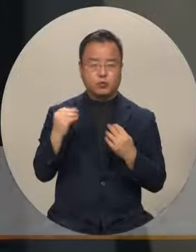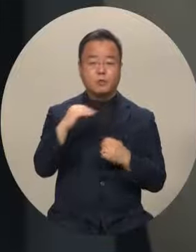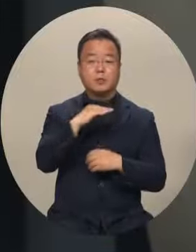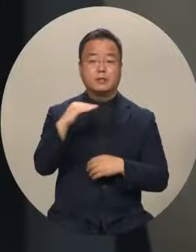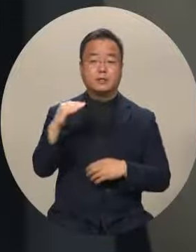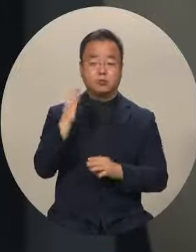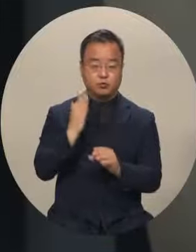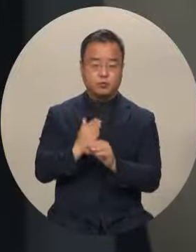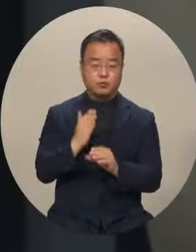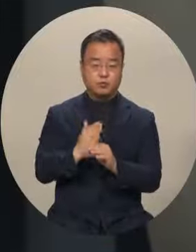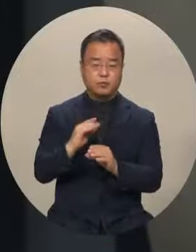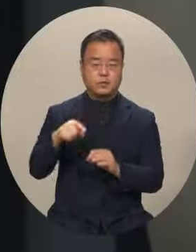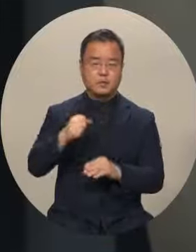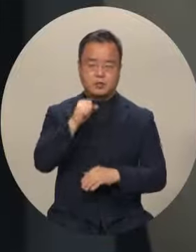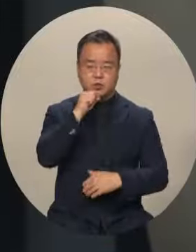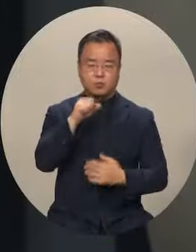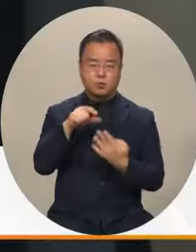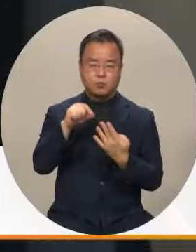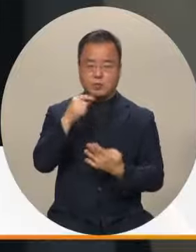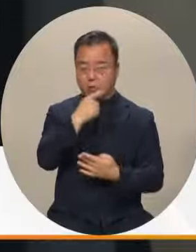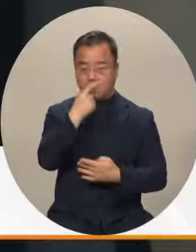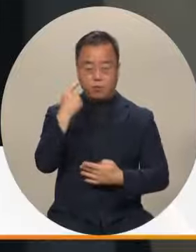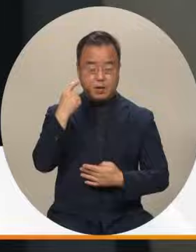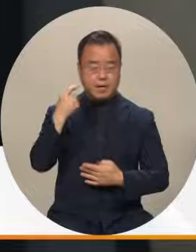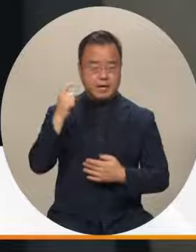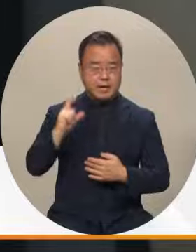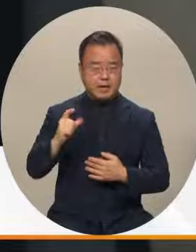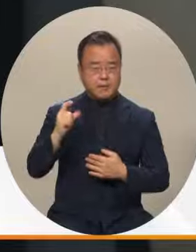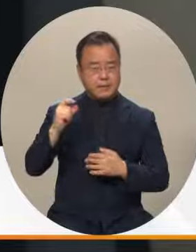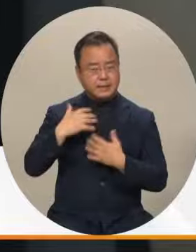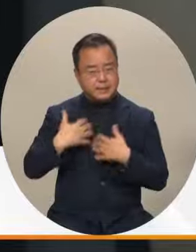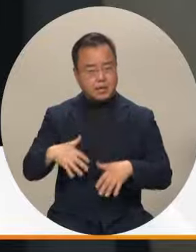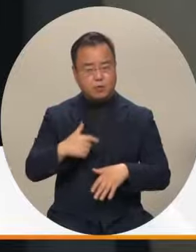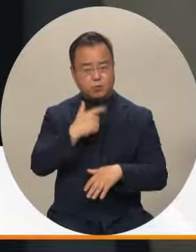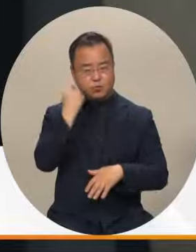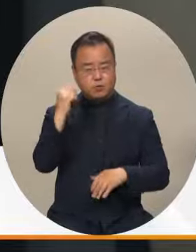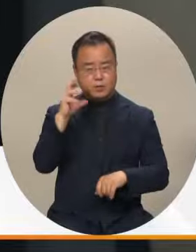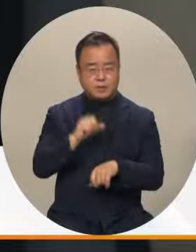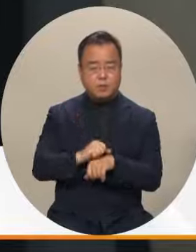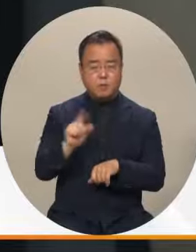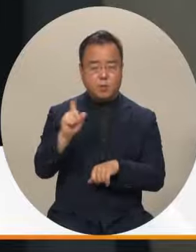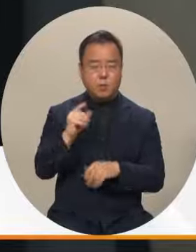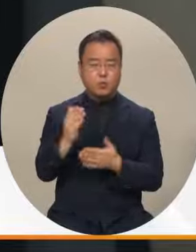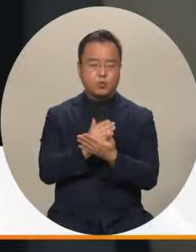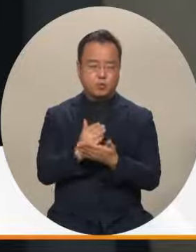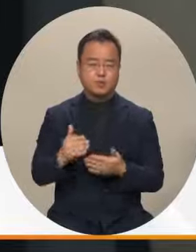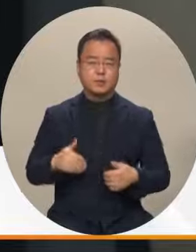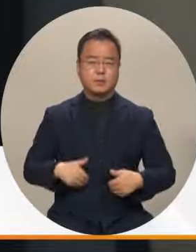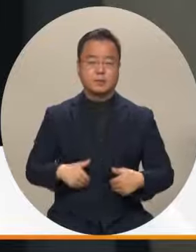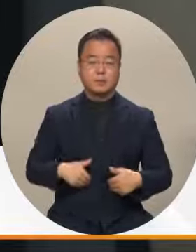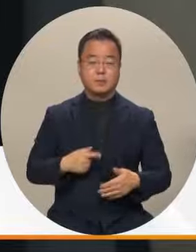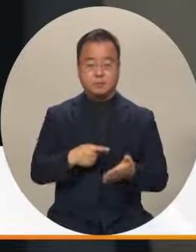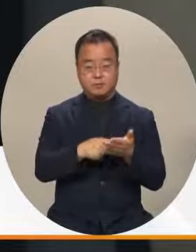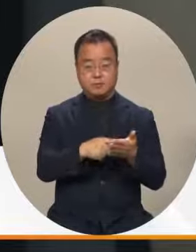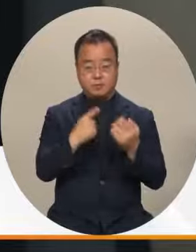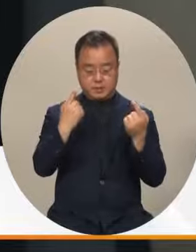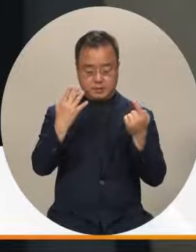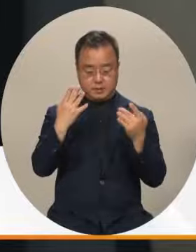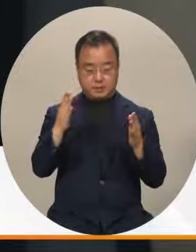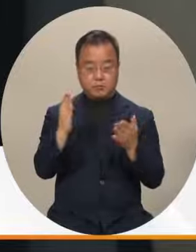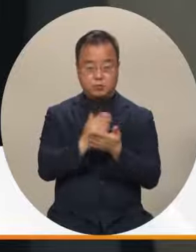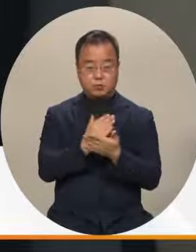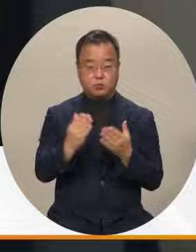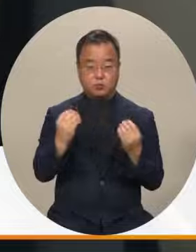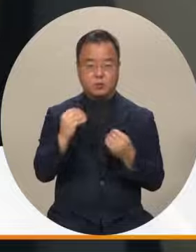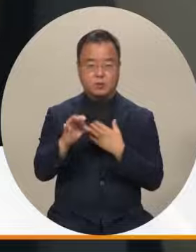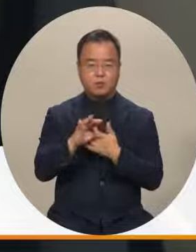자신의 성적을 확인해서 강약점을 확인해야 합니다 어 지원 희망 대학이 어느 정도 윤곽이 잡혔다면 해당 대학별 환산점 확인